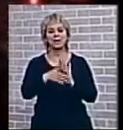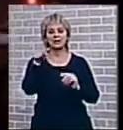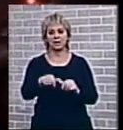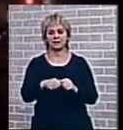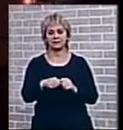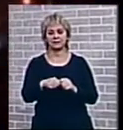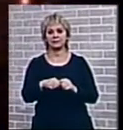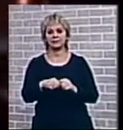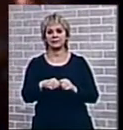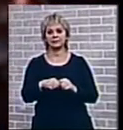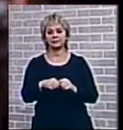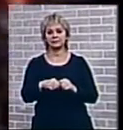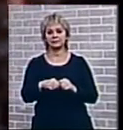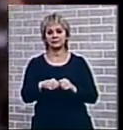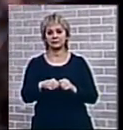понимать.